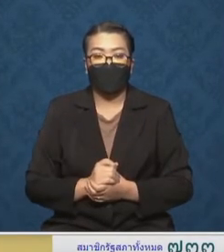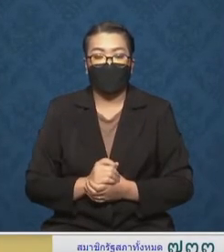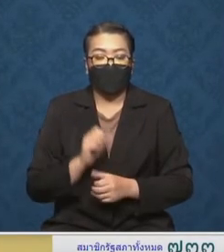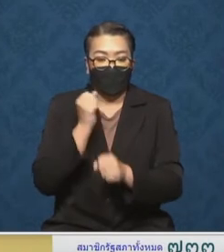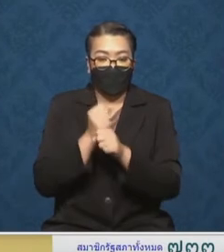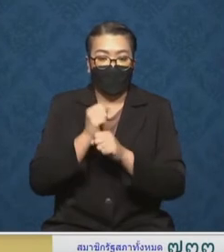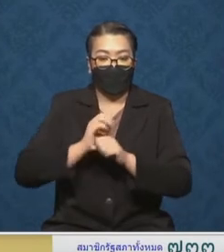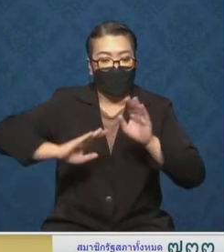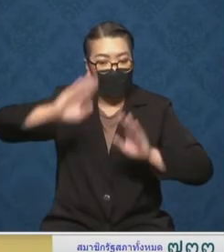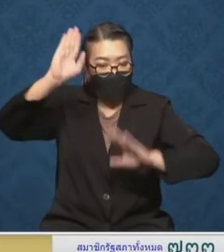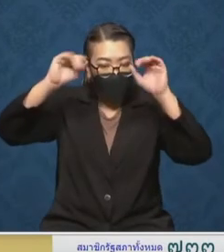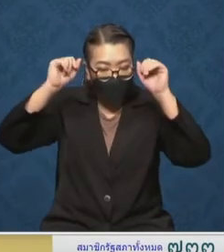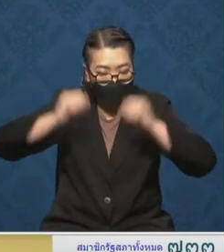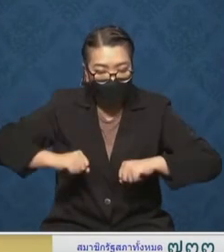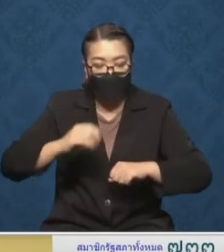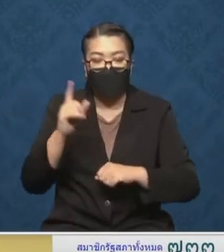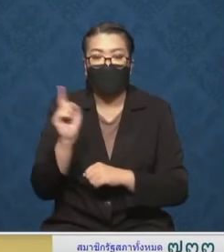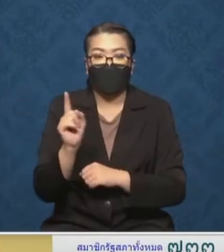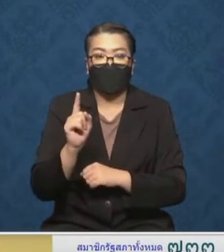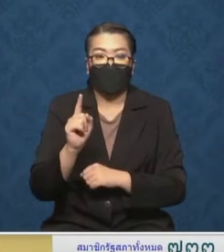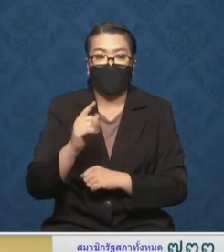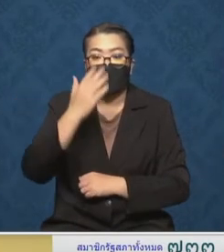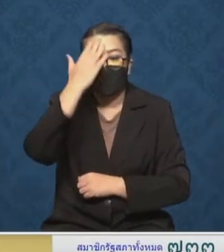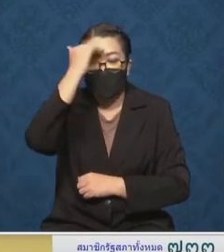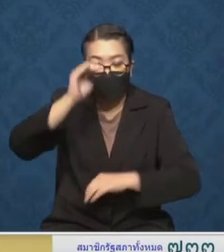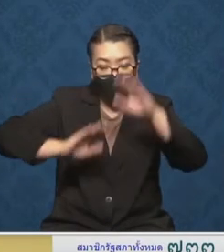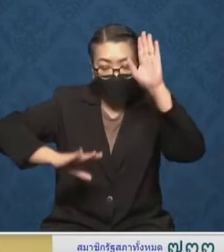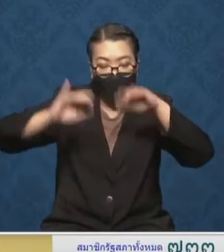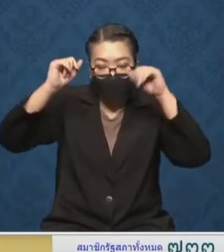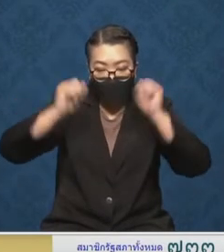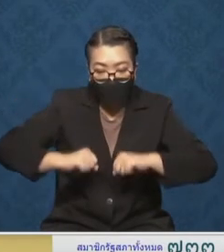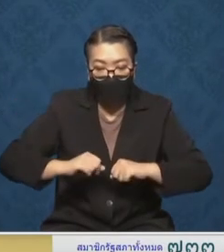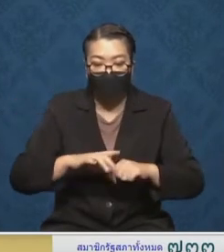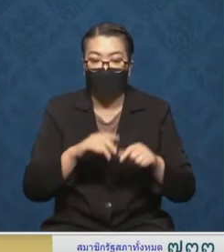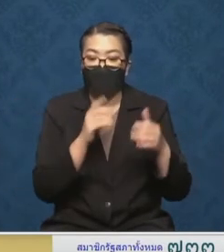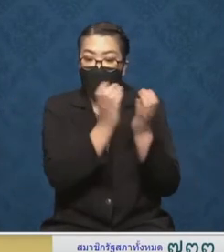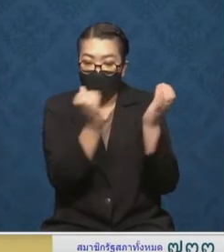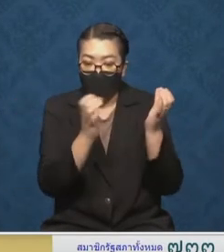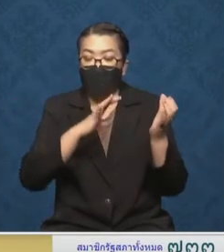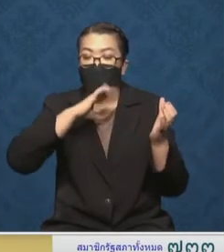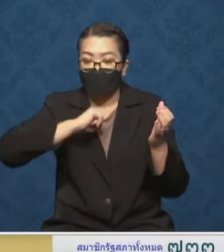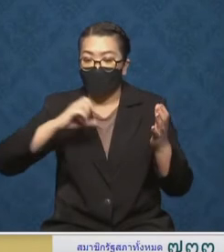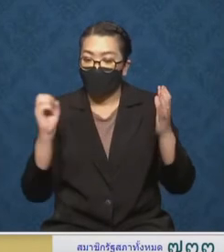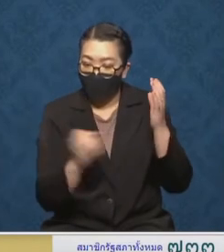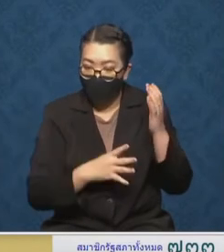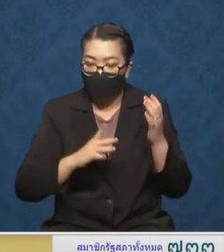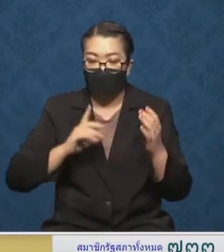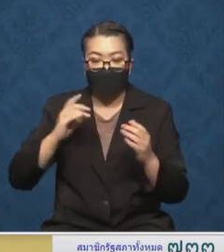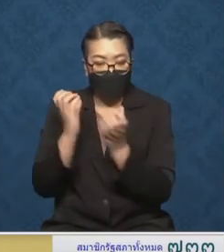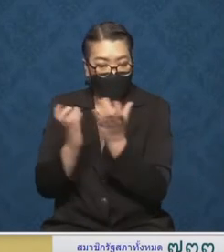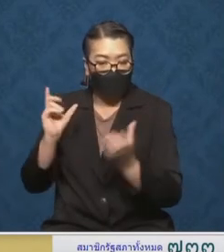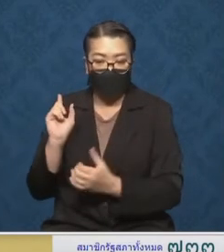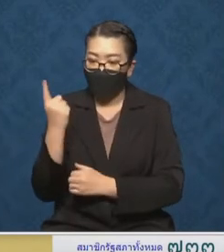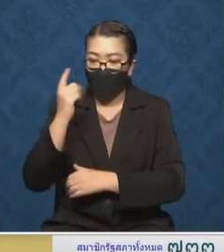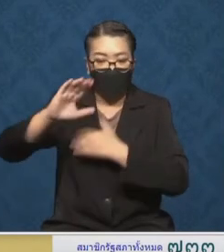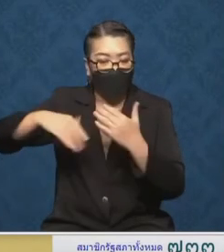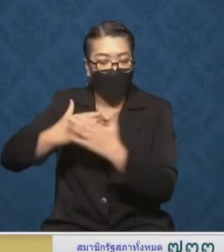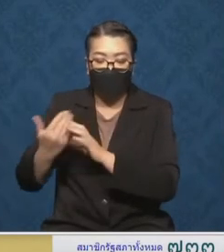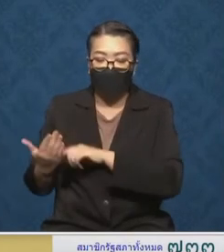ประชามติจัดทำประชามติเพื่อคืนอำนาจให้ประชาชนเป็นผู้จัดทำรัฐธรรมนูญฉบับใหม่ทั้งฉบับ